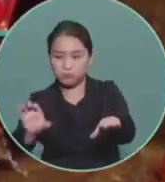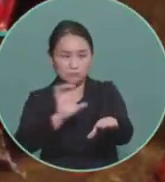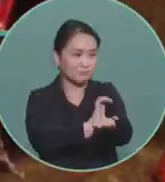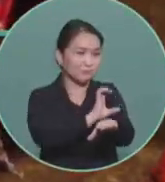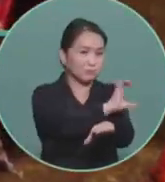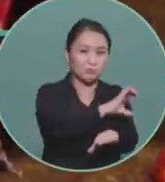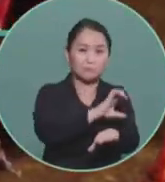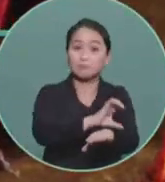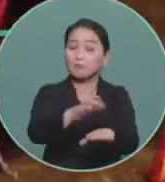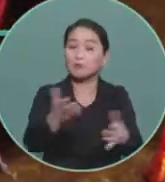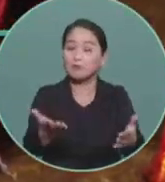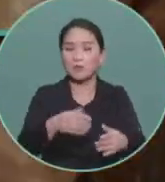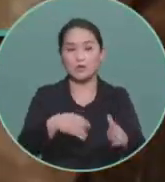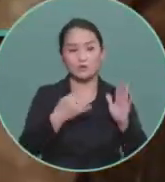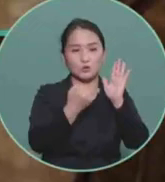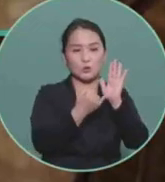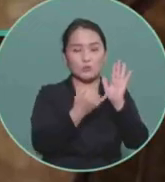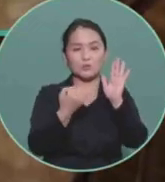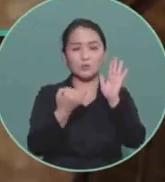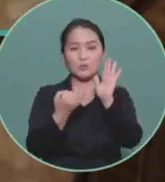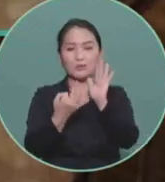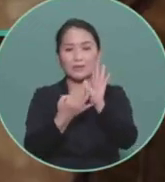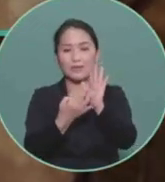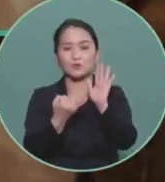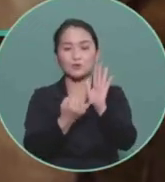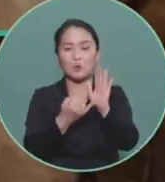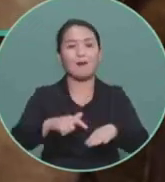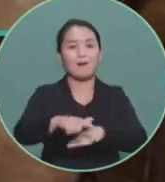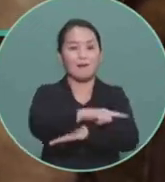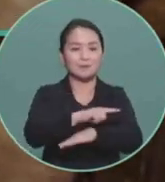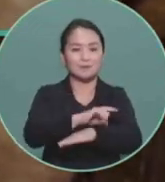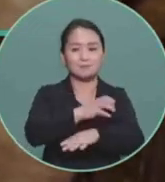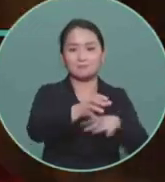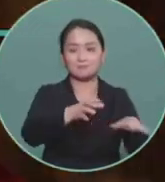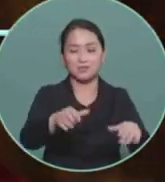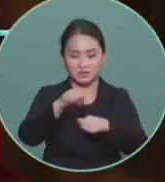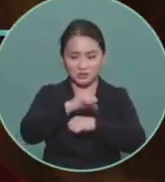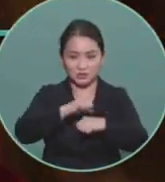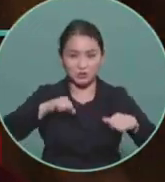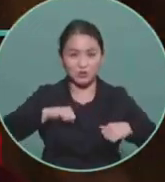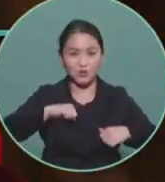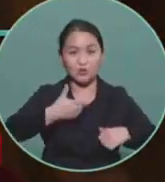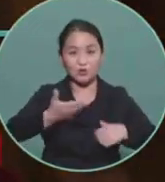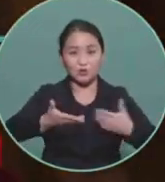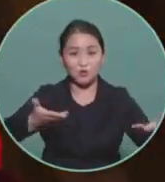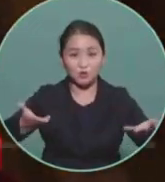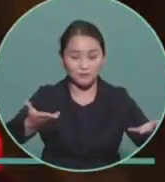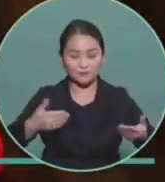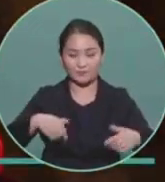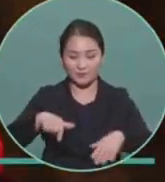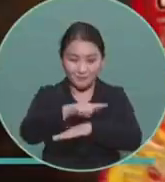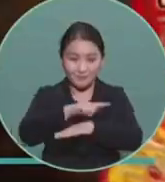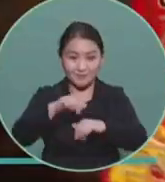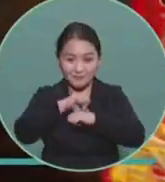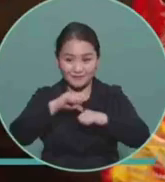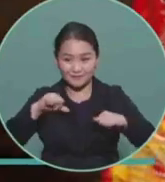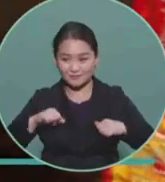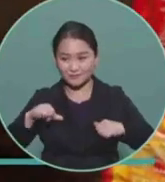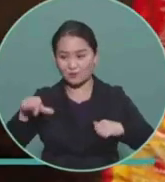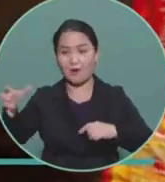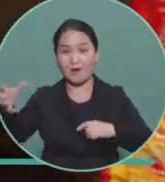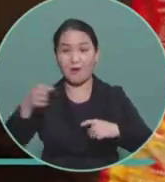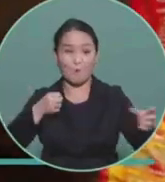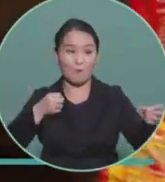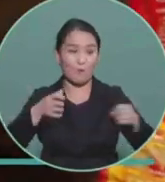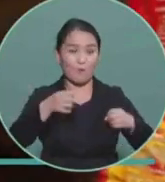агуулахаас одоо 686 цэг рүүгээ төлш маань очино. Иргэдтэй ортон энэ одоо цэгүүдээс иргэд маань сайжулсан